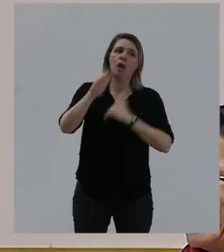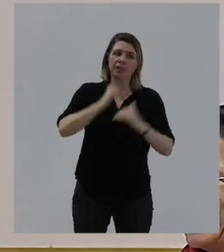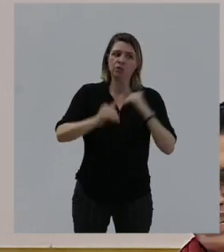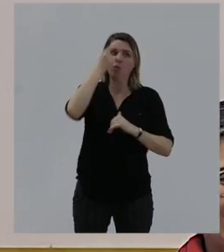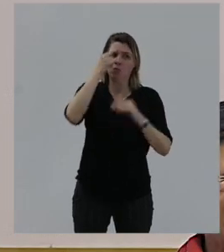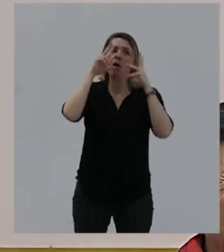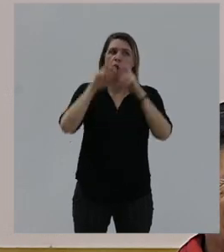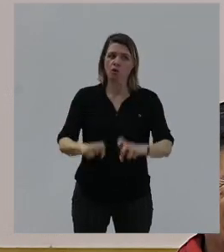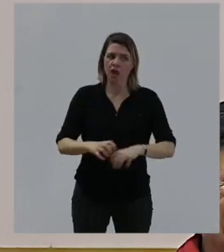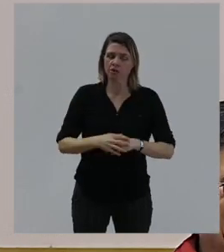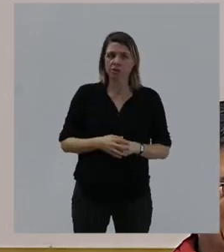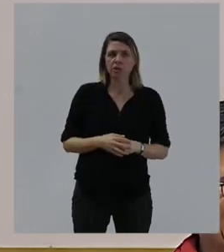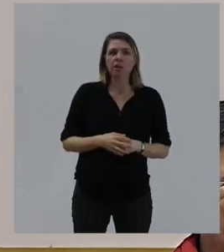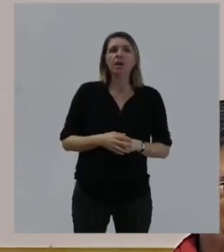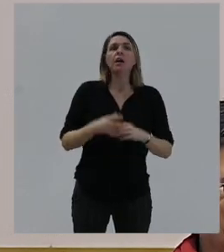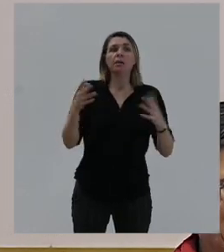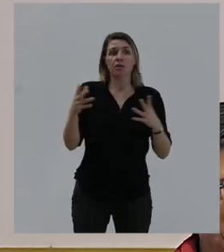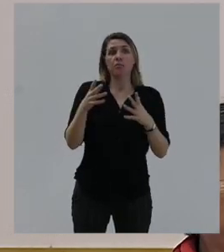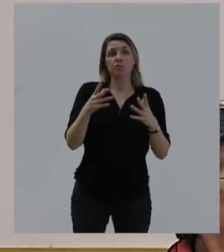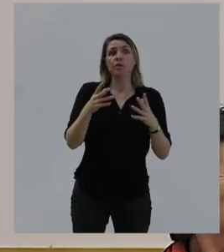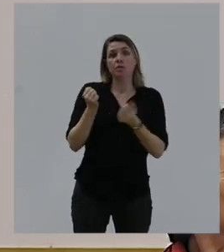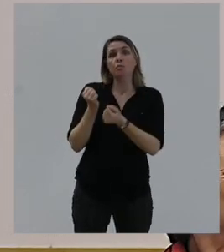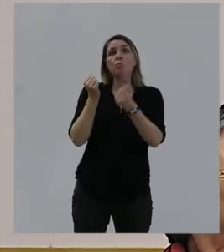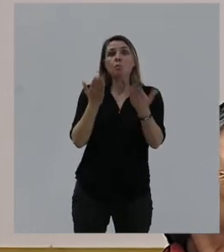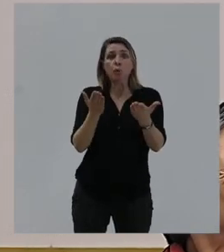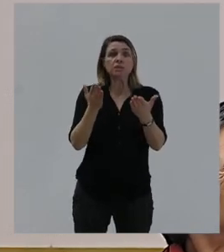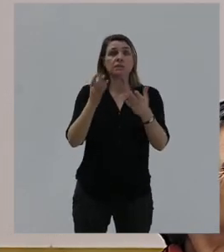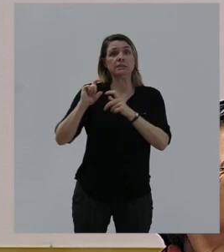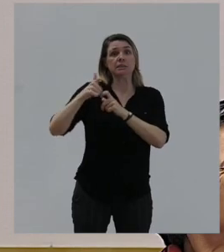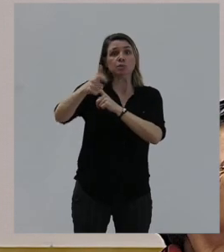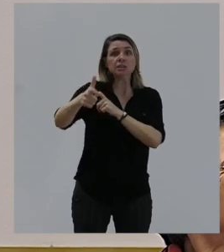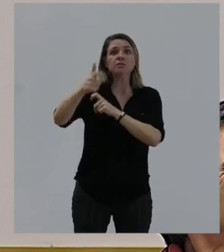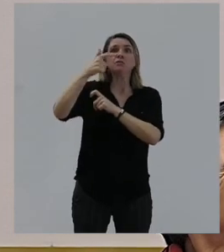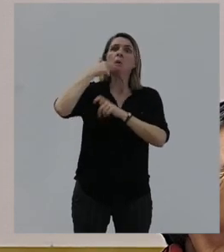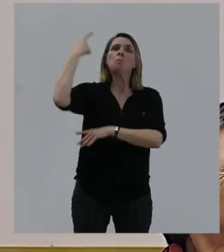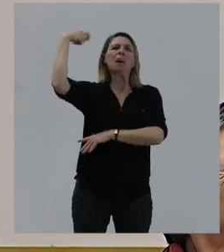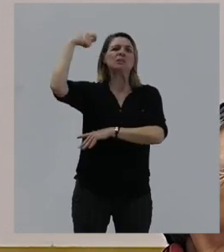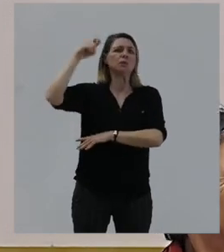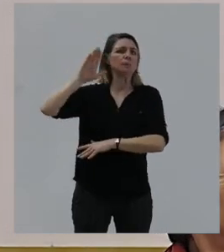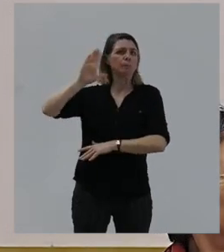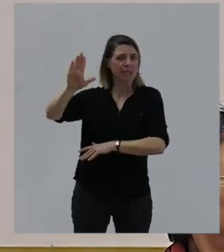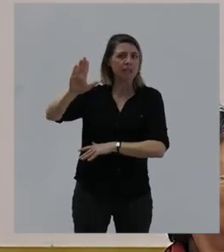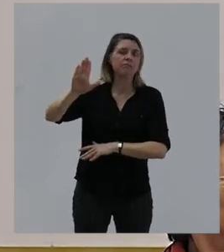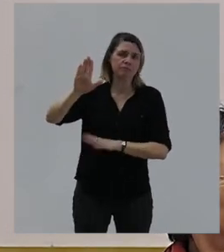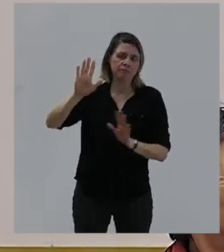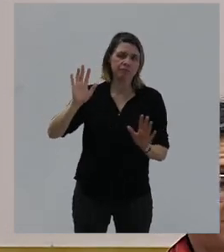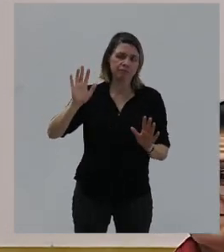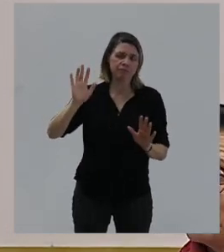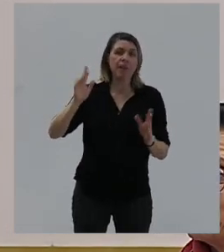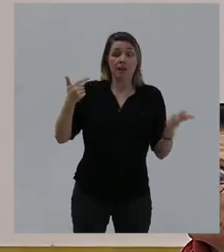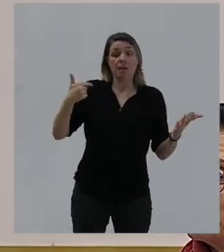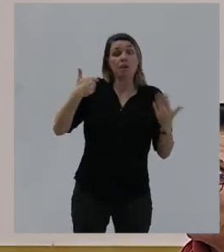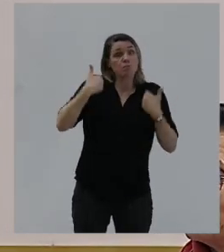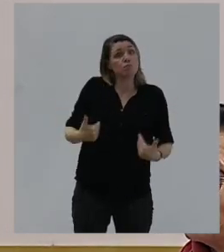merci. Merci. Installait des dispositifs potentiellement très présidentiels. Et c'est vrai, et je l'ai